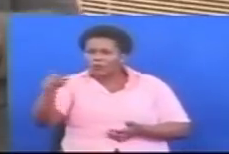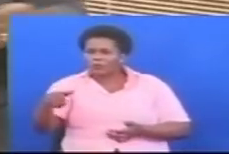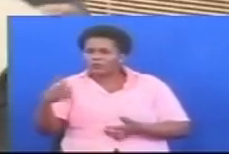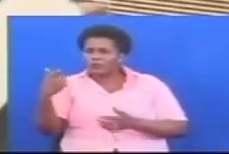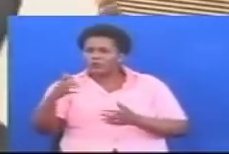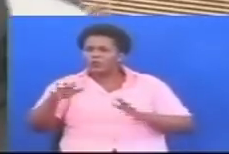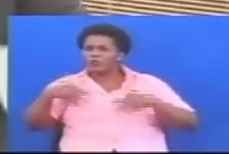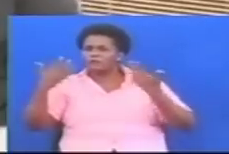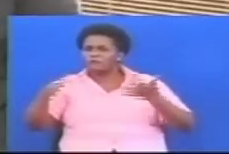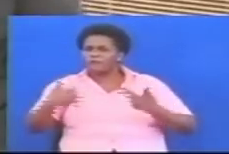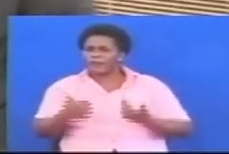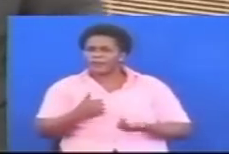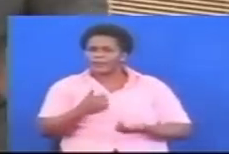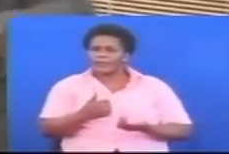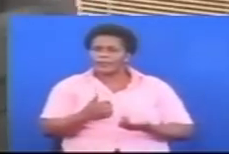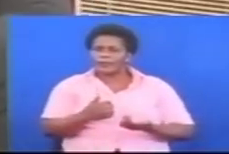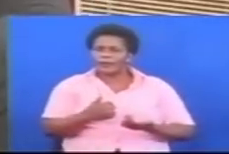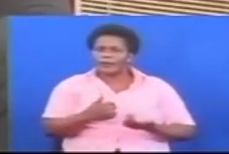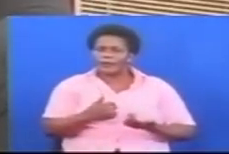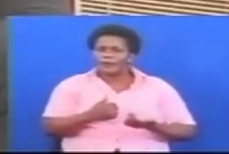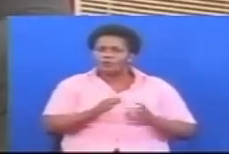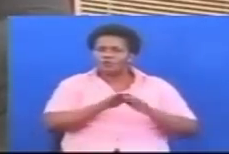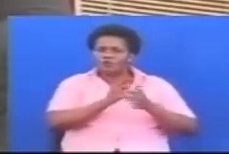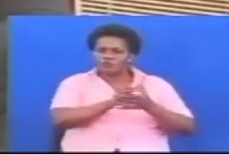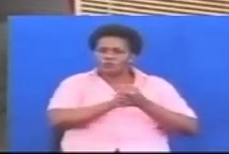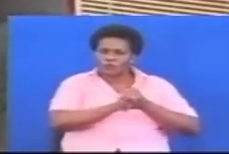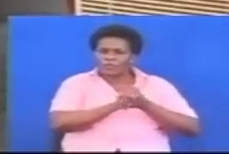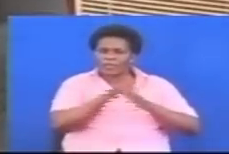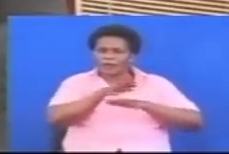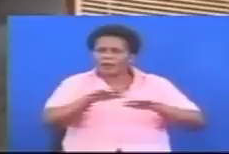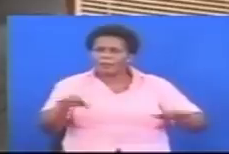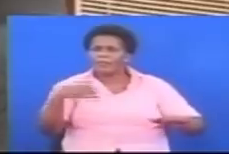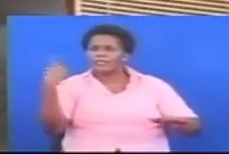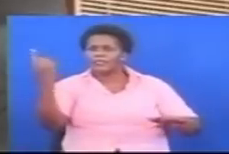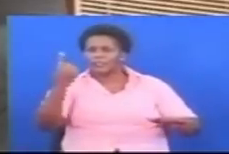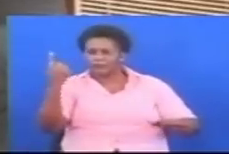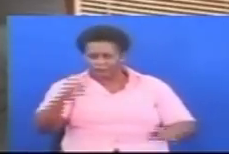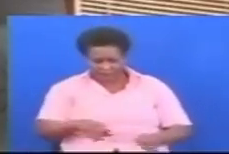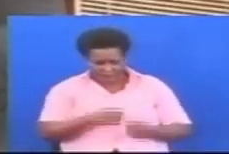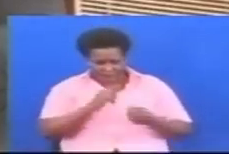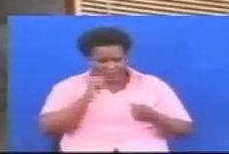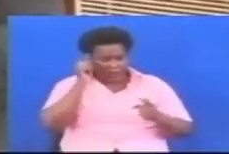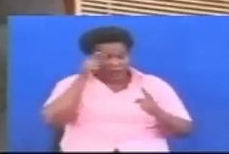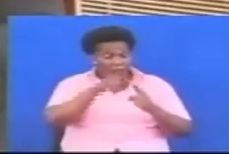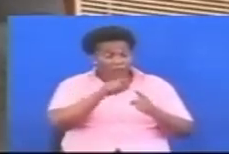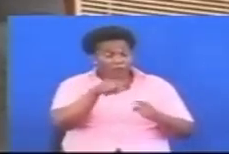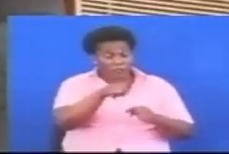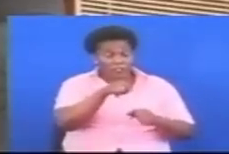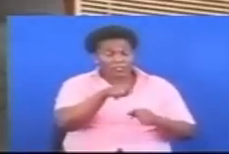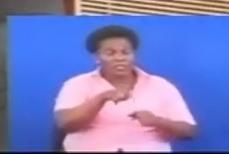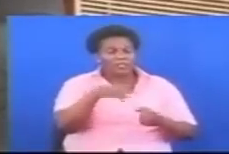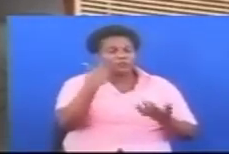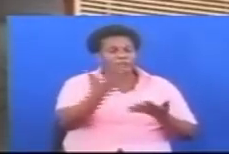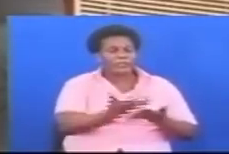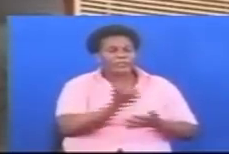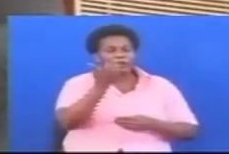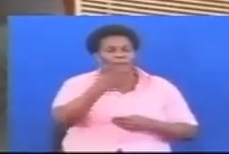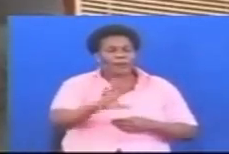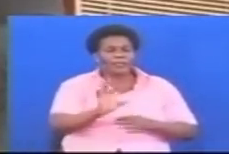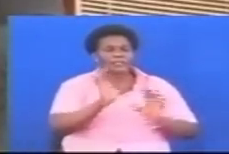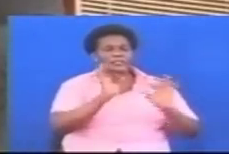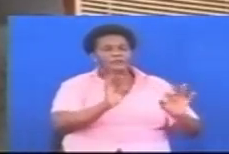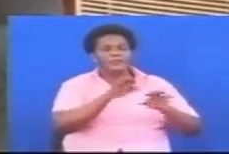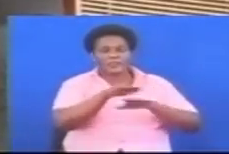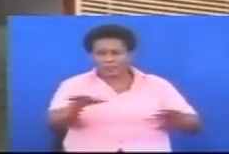wa kimataifa. Lengo la pili lilikuwa ni upatikanaji wa maji safi na salama kwa wakazi wote, ambapo kwa wakazi wa mijini